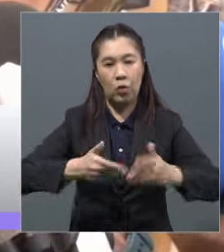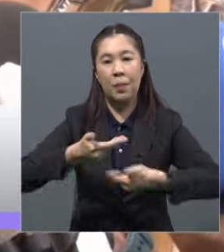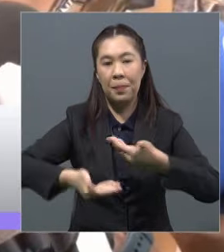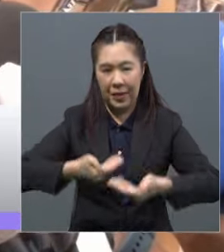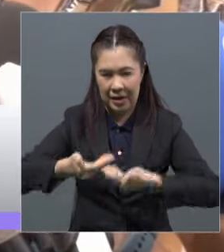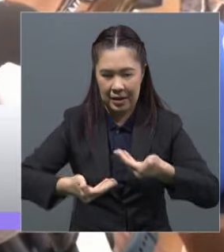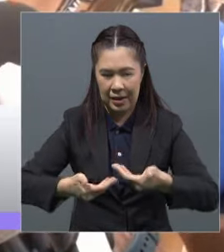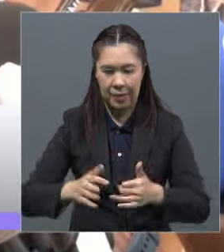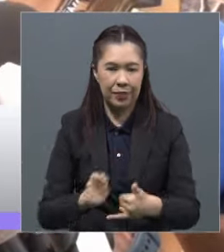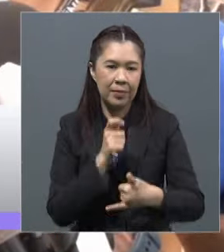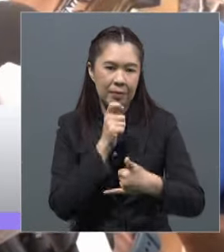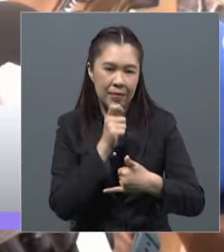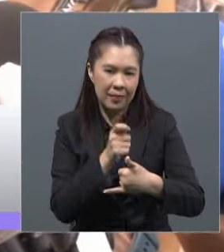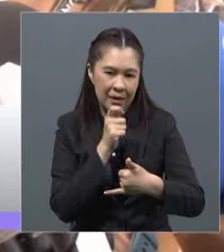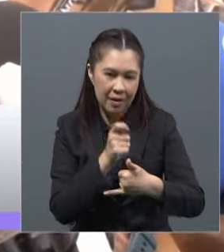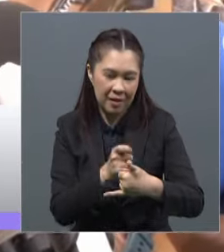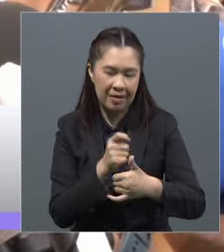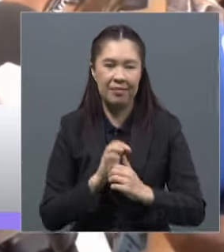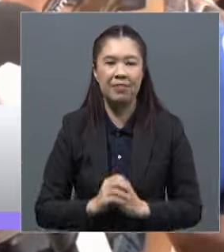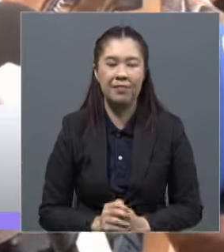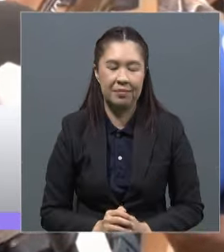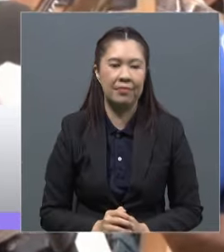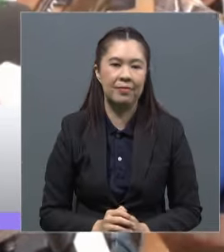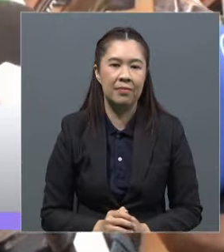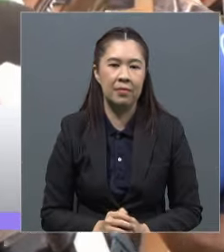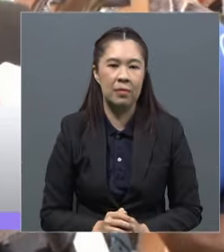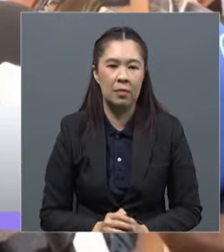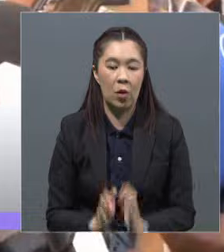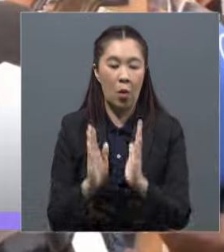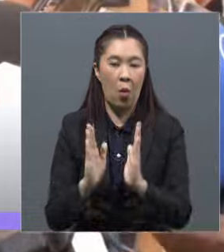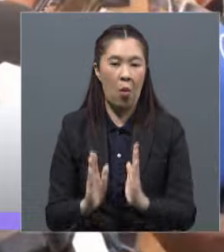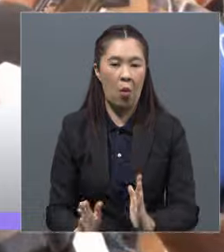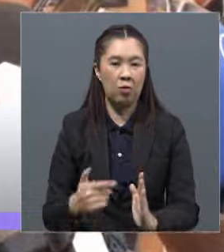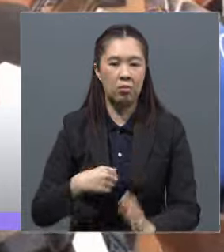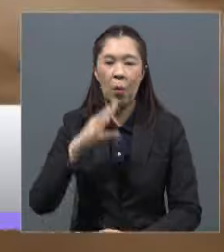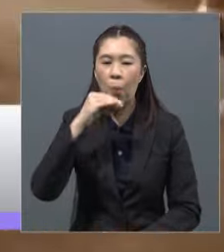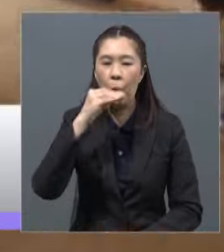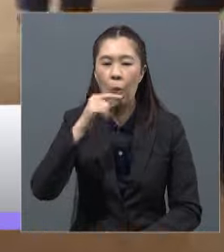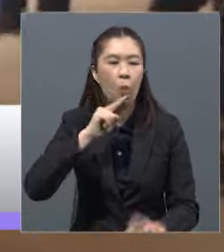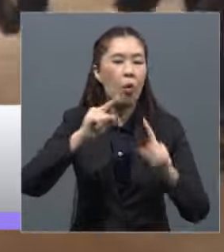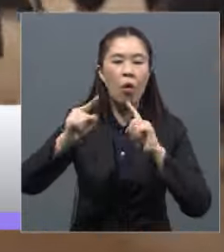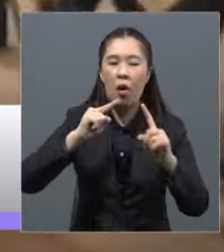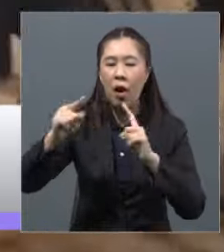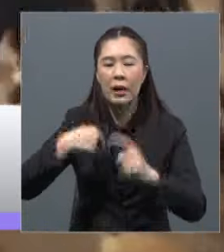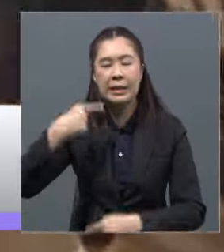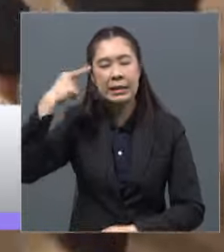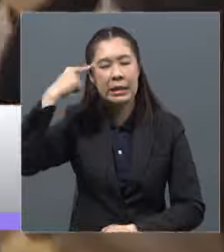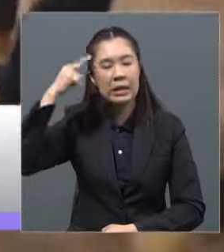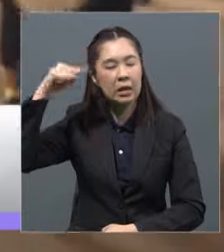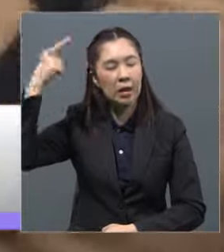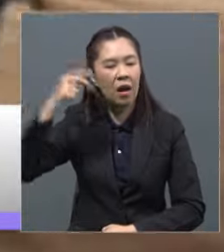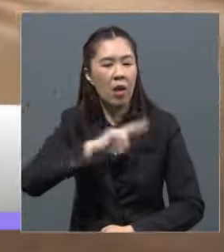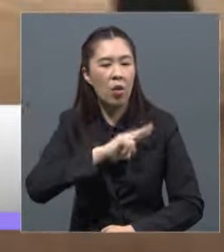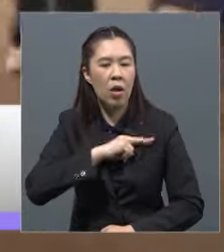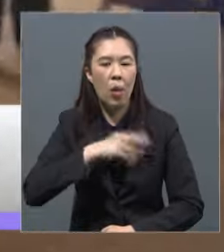ษณ์เรื่องนี้ระหว่างการประชุมครม.สัญจรเมื่อวานนี้นะครับบอกว่าคนที่วิจารณ์โดยไม่ทราบข้อเท็จจริงเนี่ยเหมือนเอาจินตนาการมาพูด